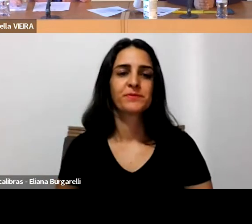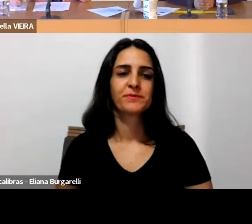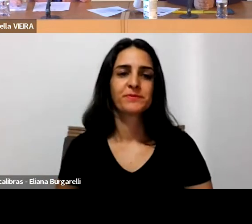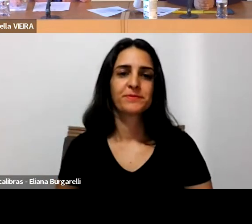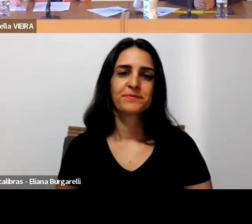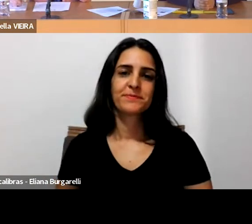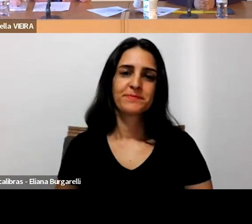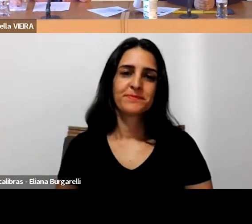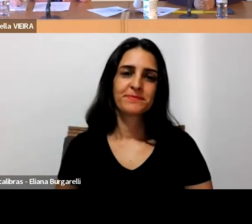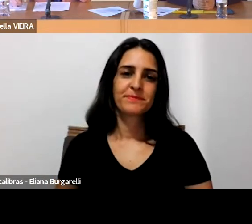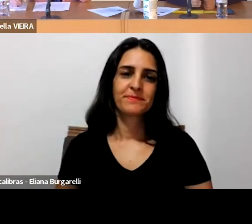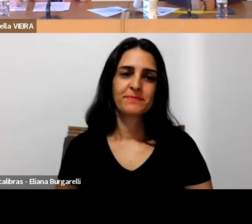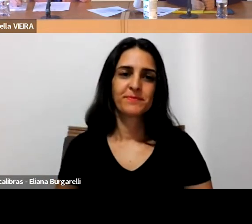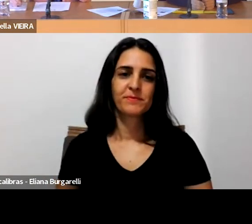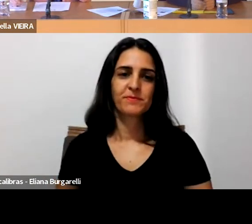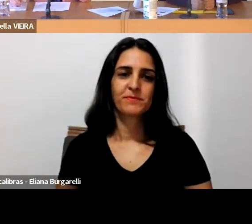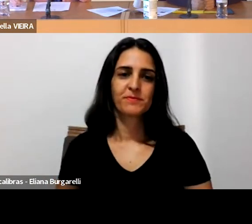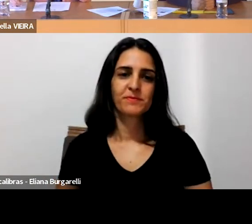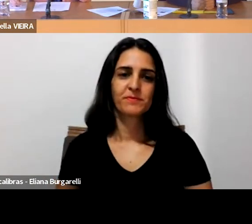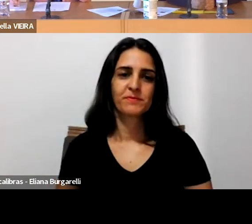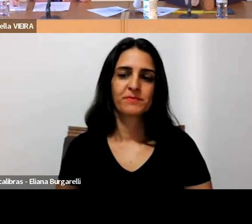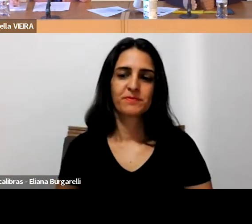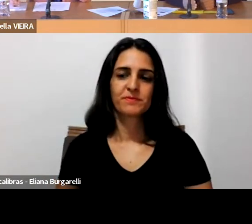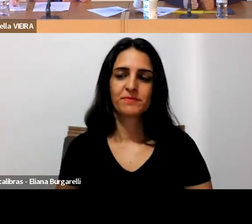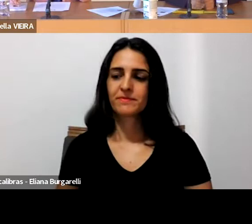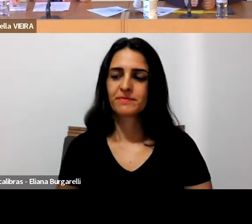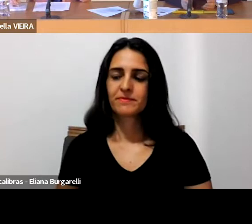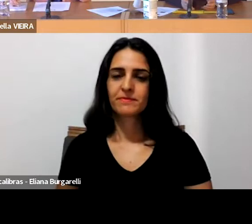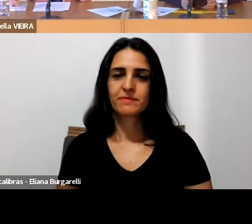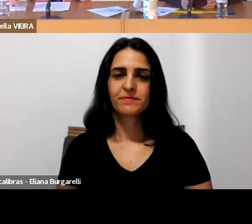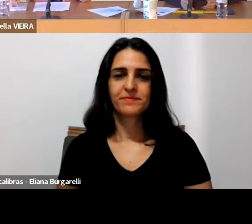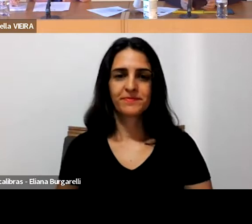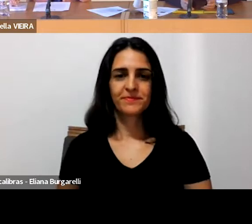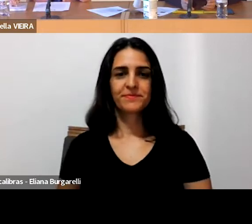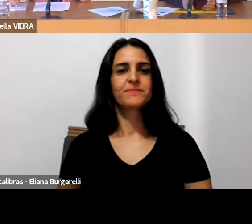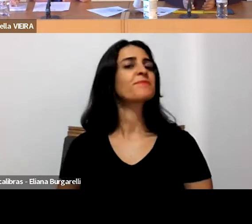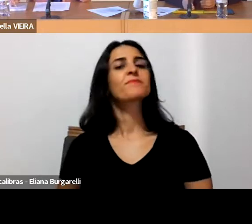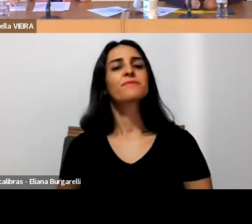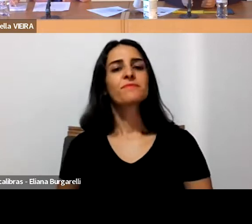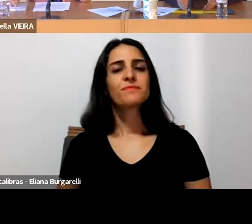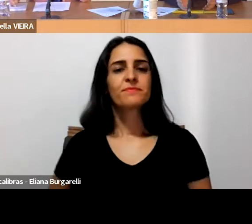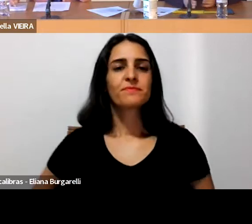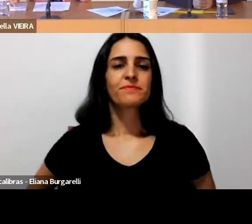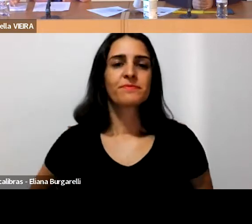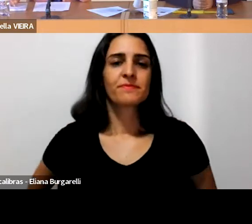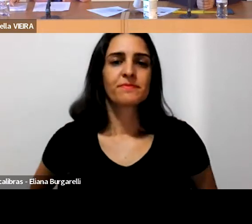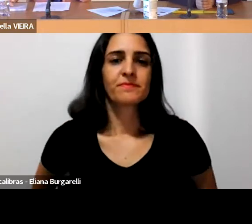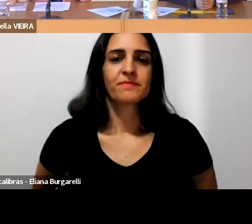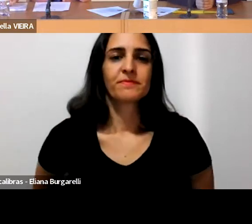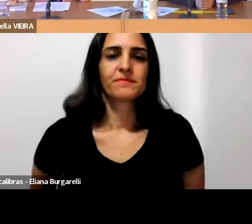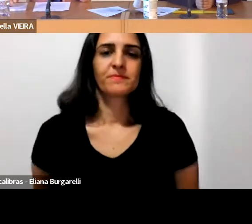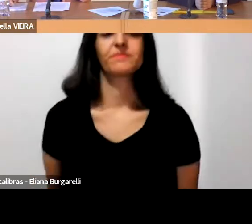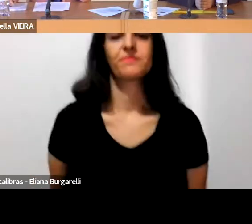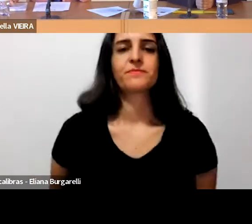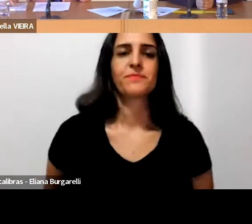plusieurs perspectives au niveau local, au niveau national et au niveau international. Aujourd'hui, c'est le débat qui va avoir lieu sur